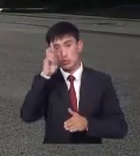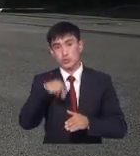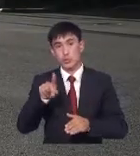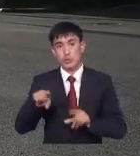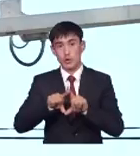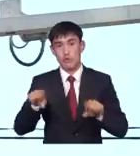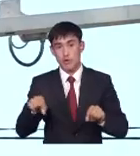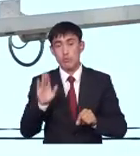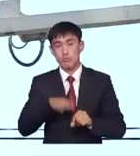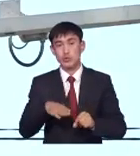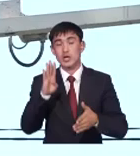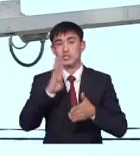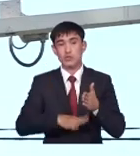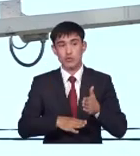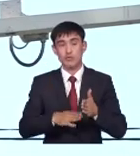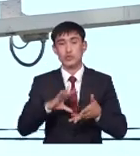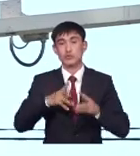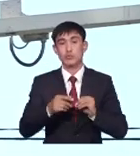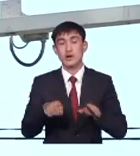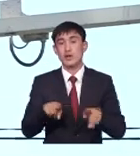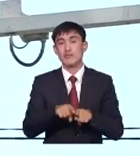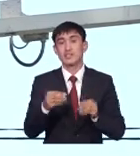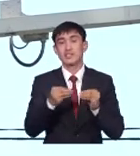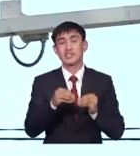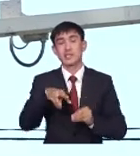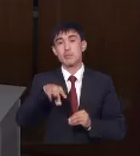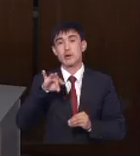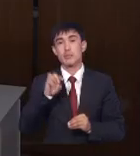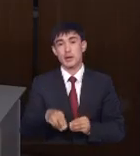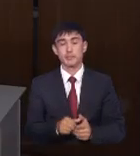мерных знаков будут оштрафованы на сумму равную десятимесячного